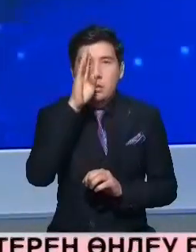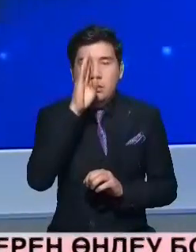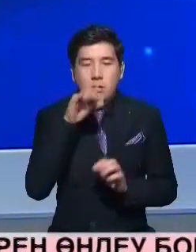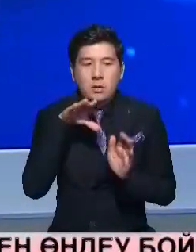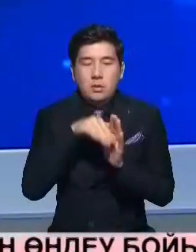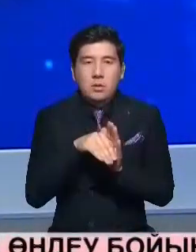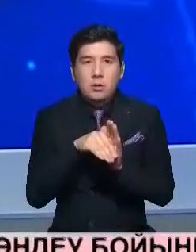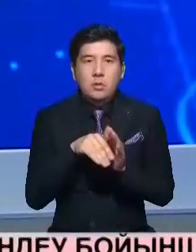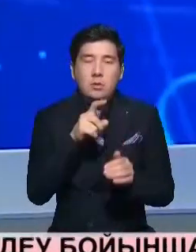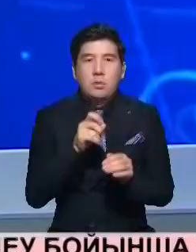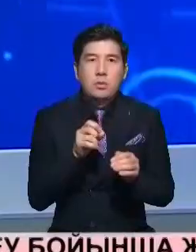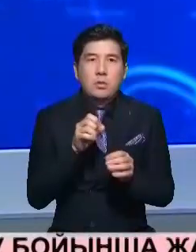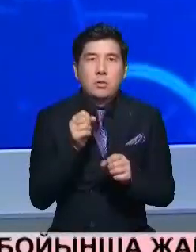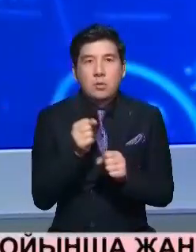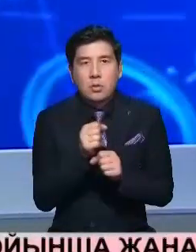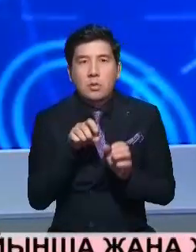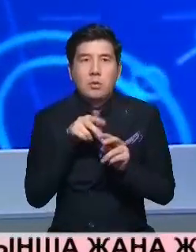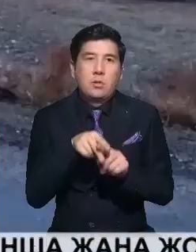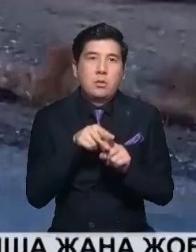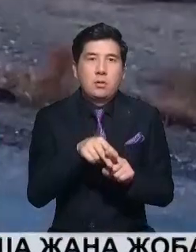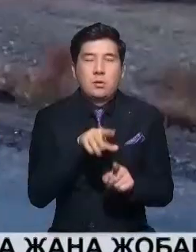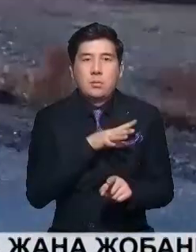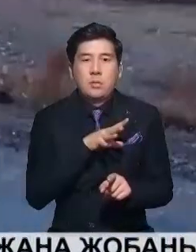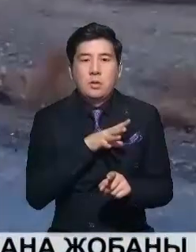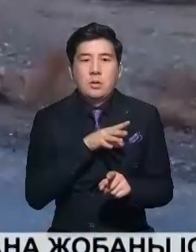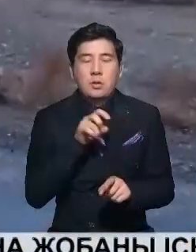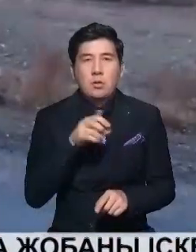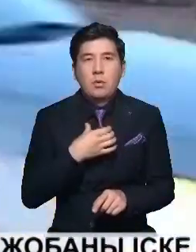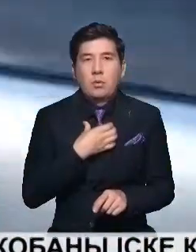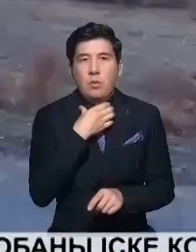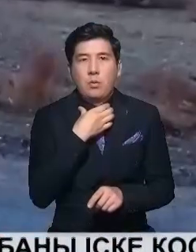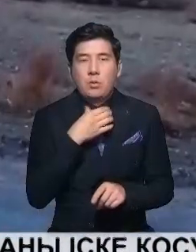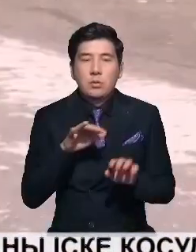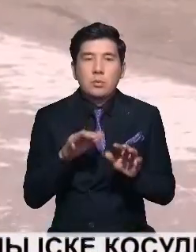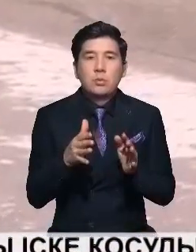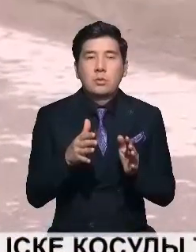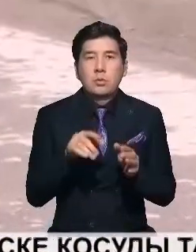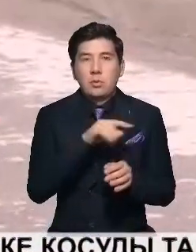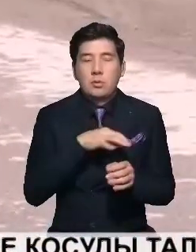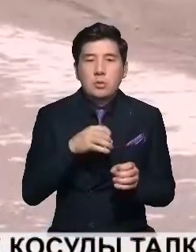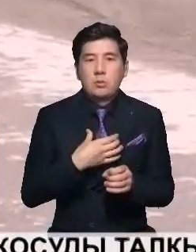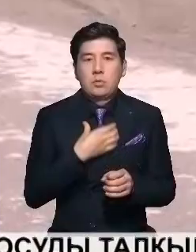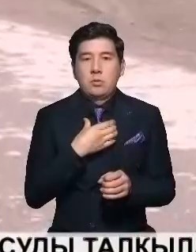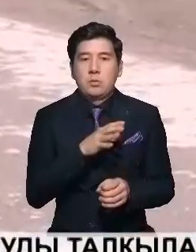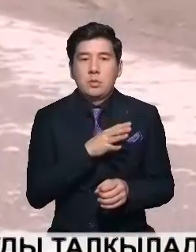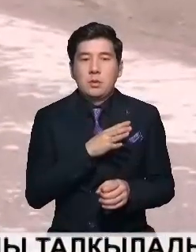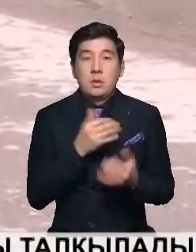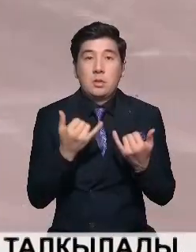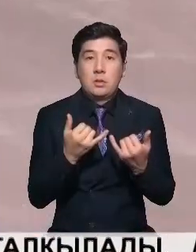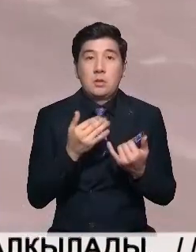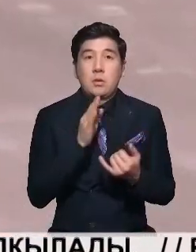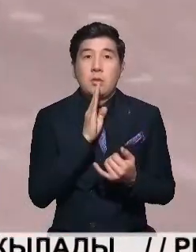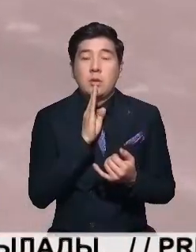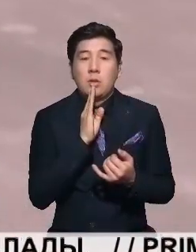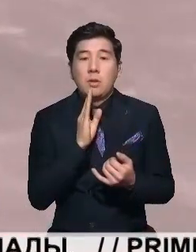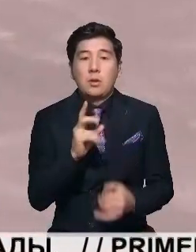екіншісі қашып жүрген болатын, ол көп ұзамай ұсталды. Бұл жантүршігерлік жағдай елді дүр сілкіндірді. Жеткенше қазір анасымен бірге әлеуметтік